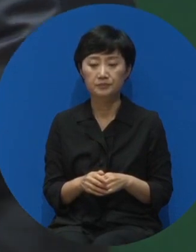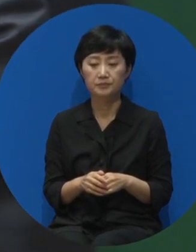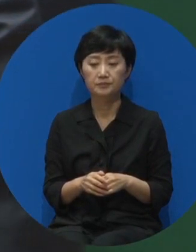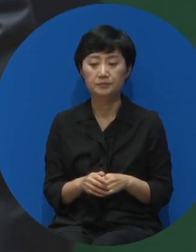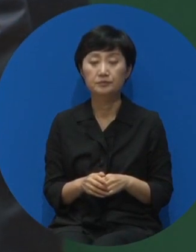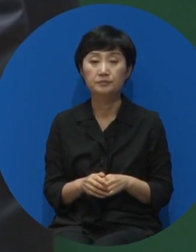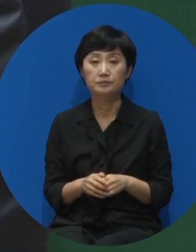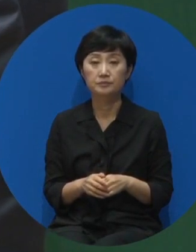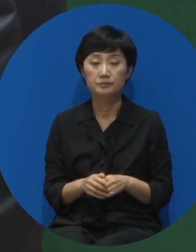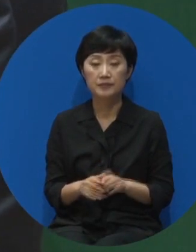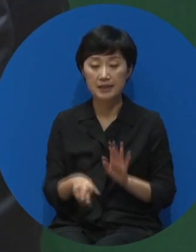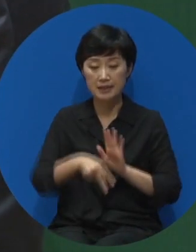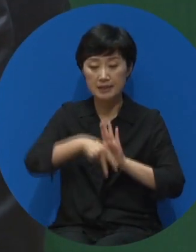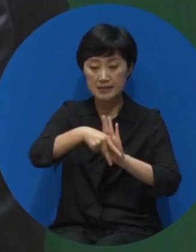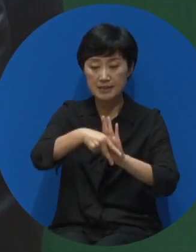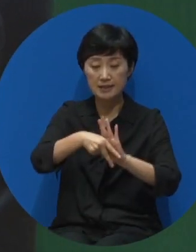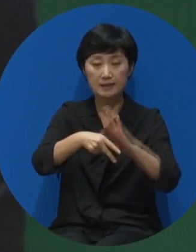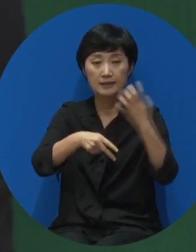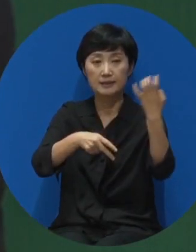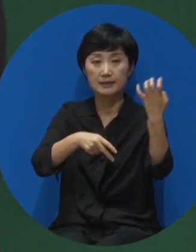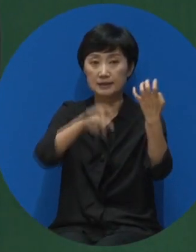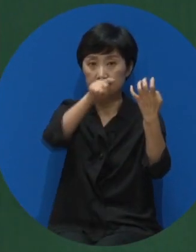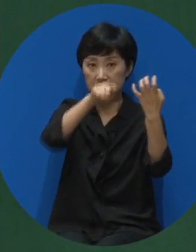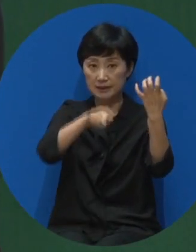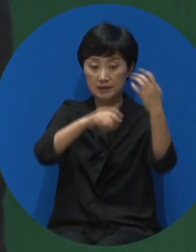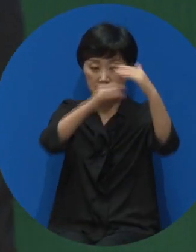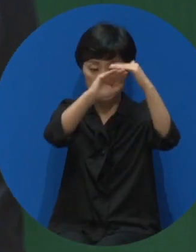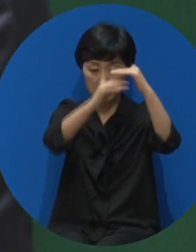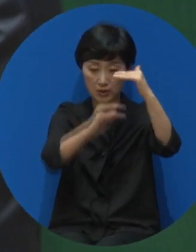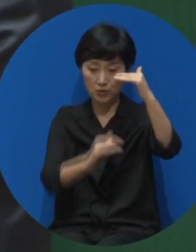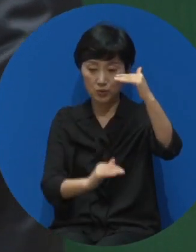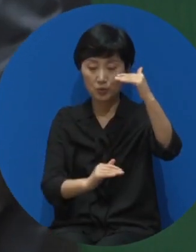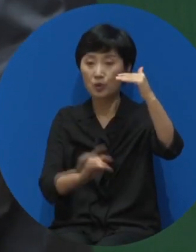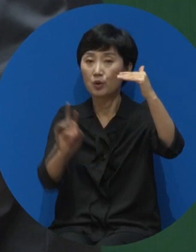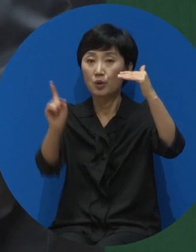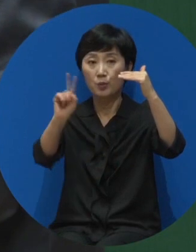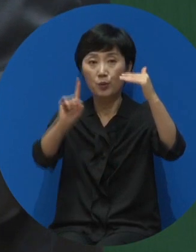여기는 중요한 거 나오죠. この 이사야 40章には